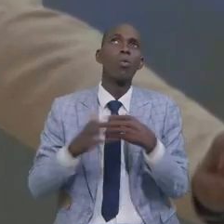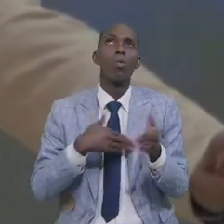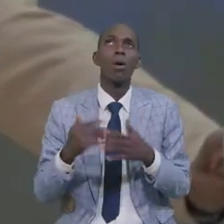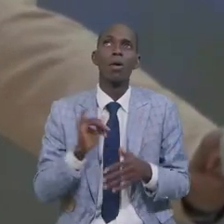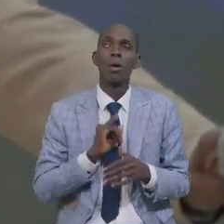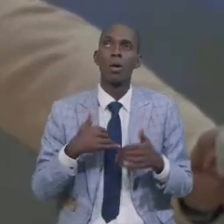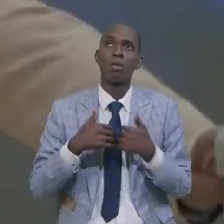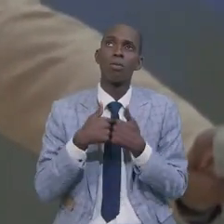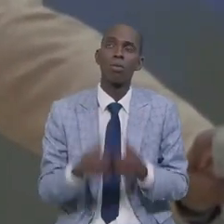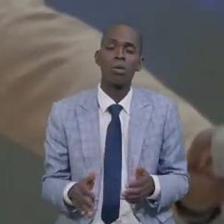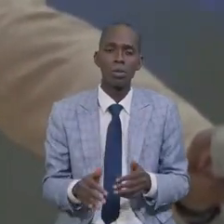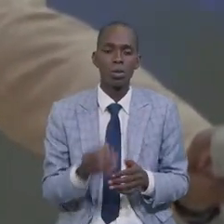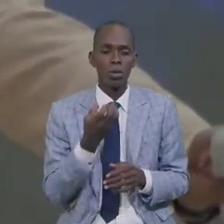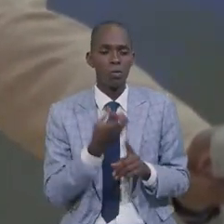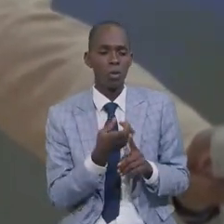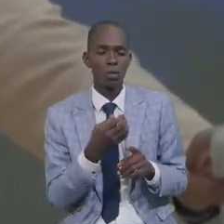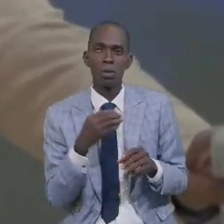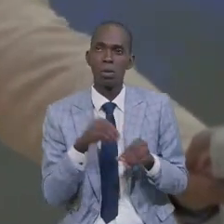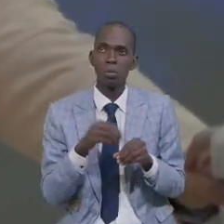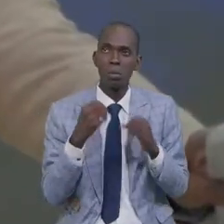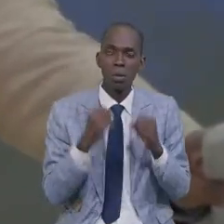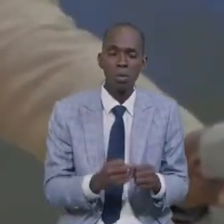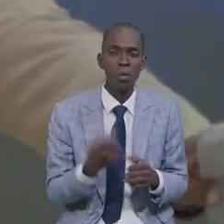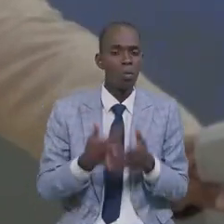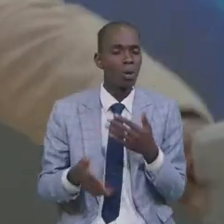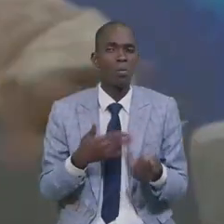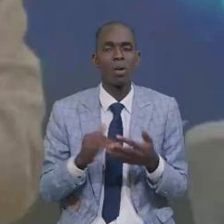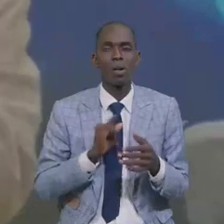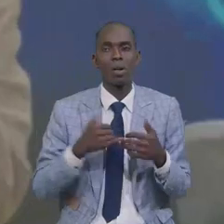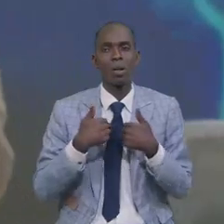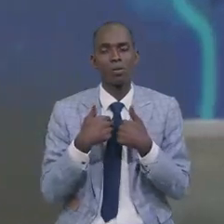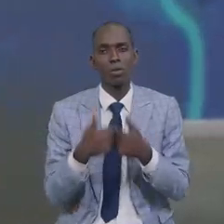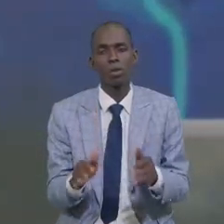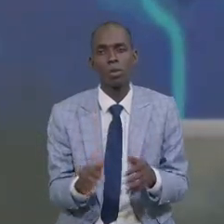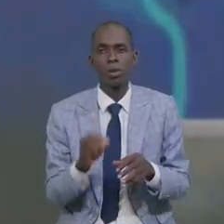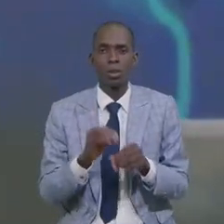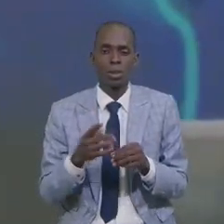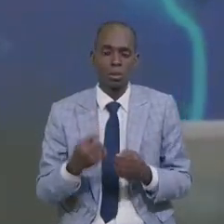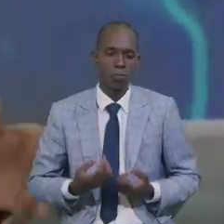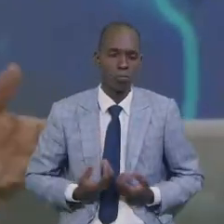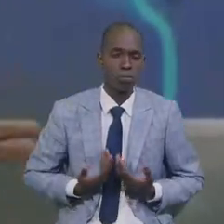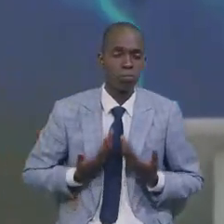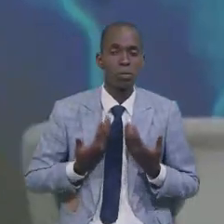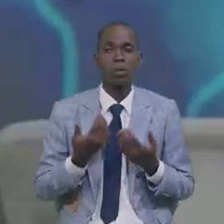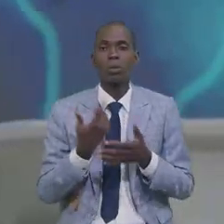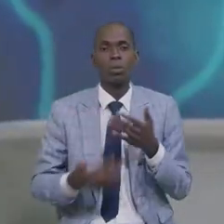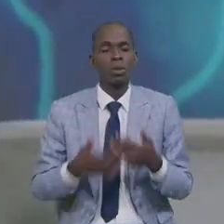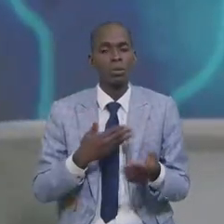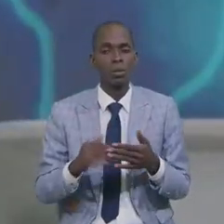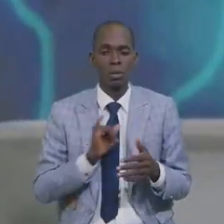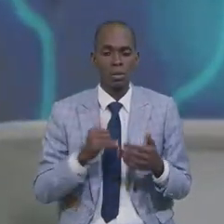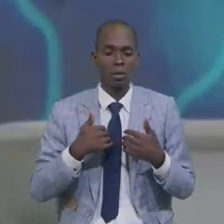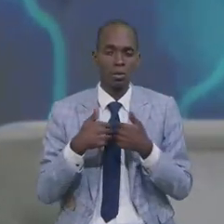que j'ai perdu, pas de la puissance, tout ce que j'ai perdu de la passion, tout ce que j'ai